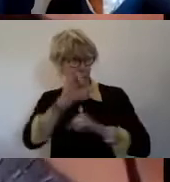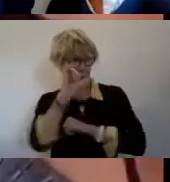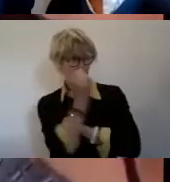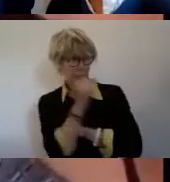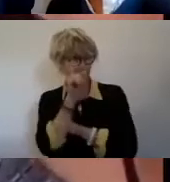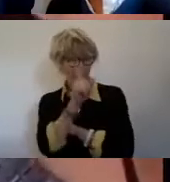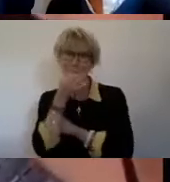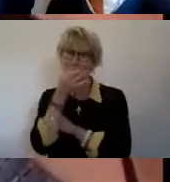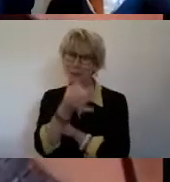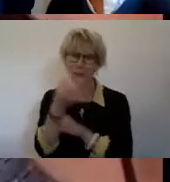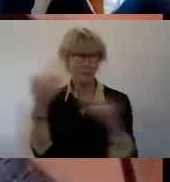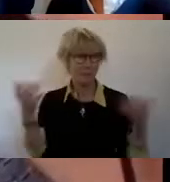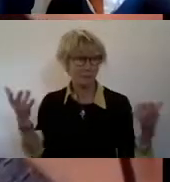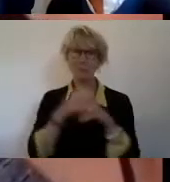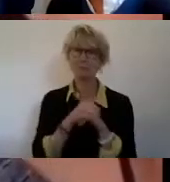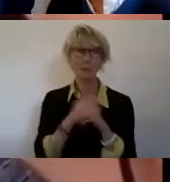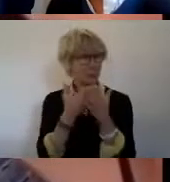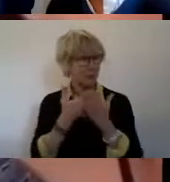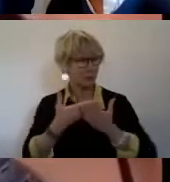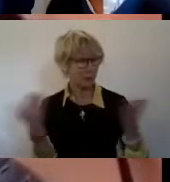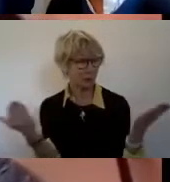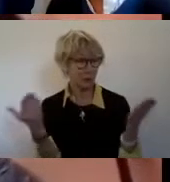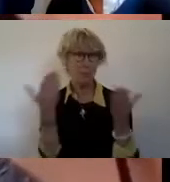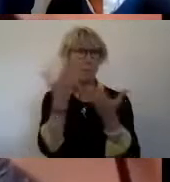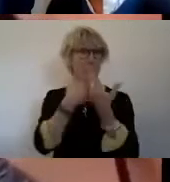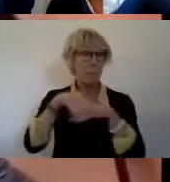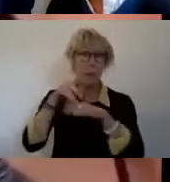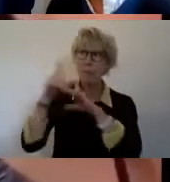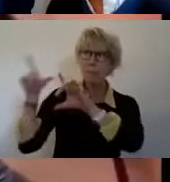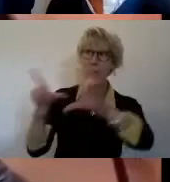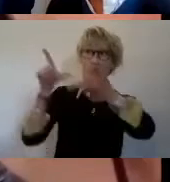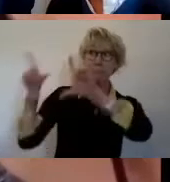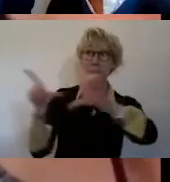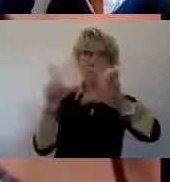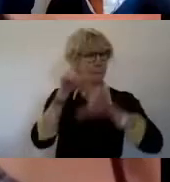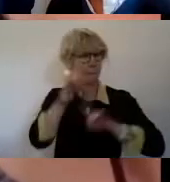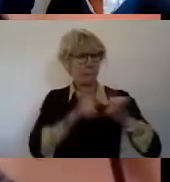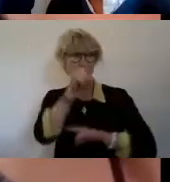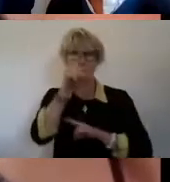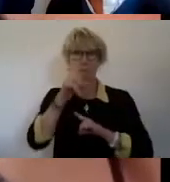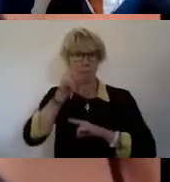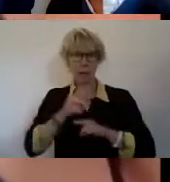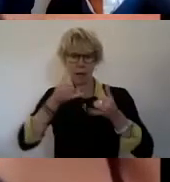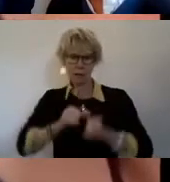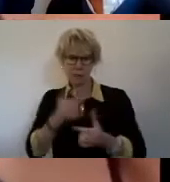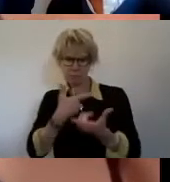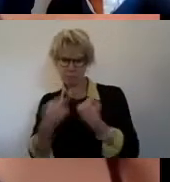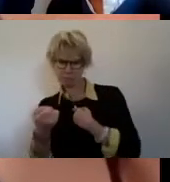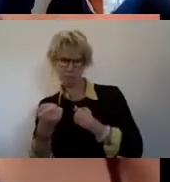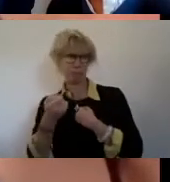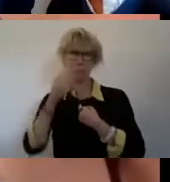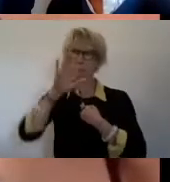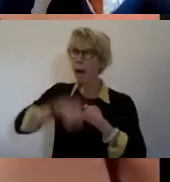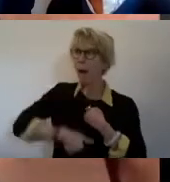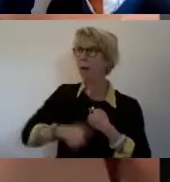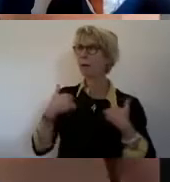Alors, c'est simple, mais parfois nous prenons une mauvaise posture parce que nous sommes en fait